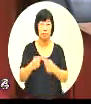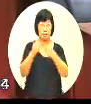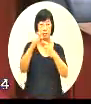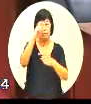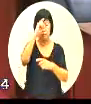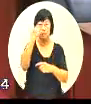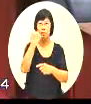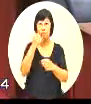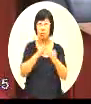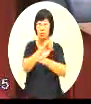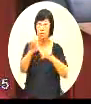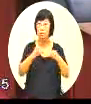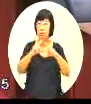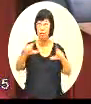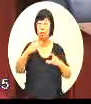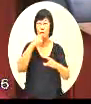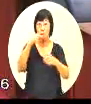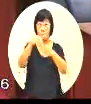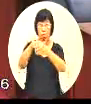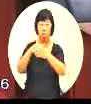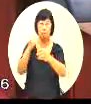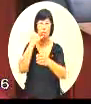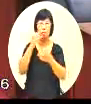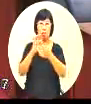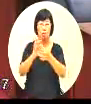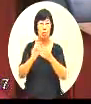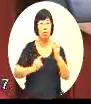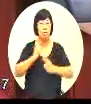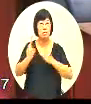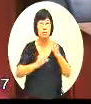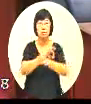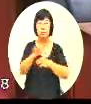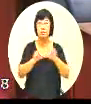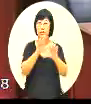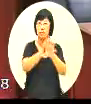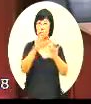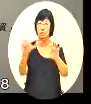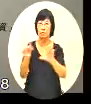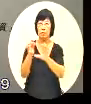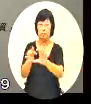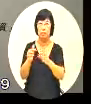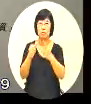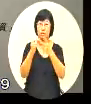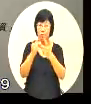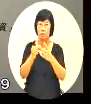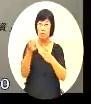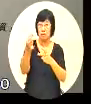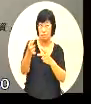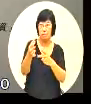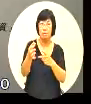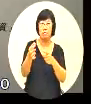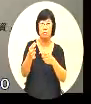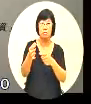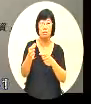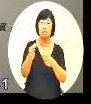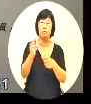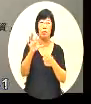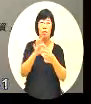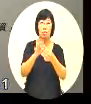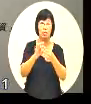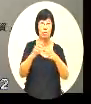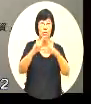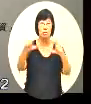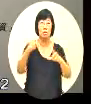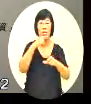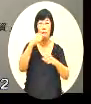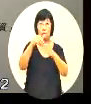济的大红包，再谈自由经济示范区。第二个我们要谈什么，财政的大红包。我想各位市民都了解高